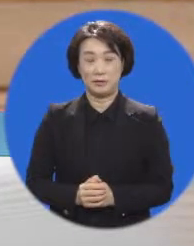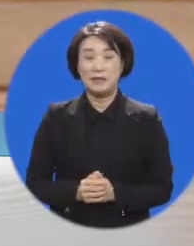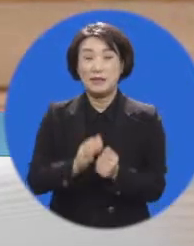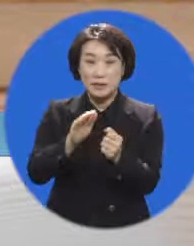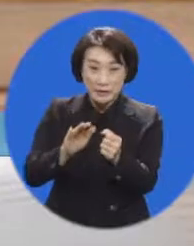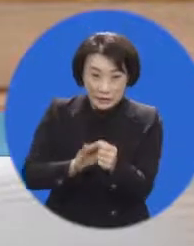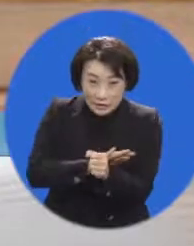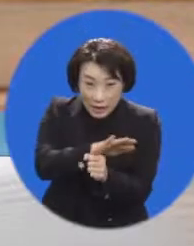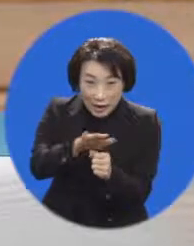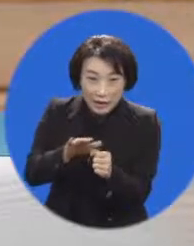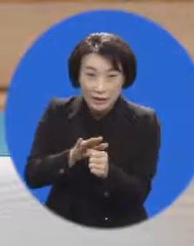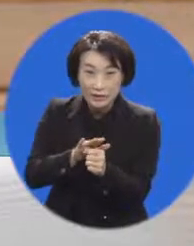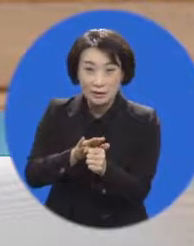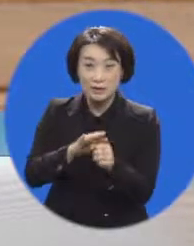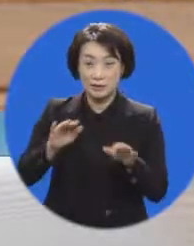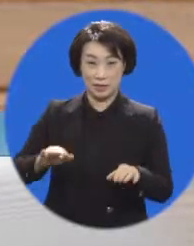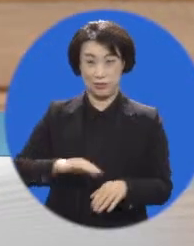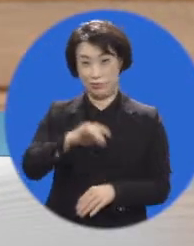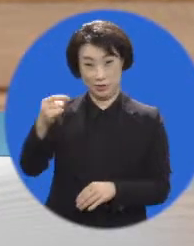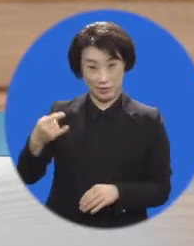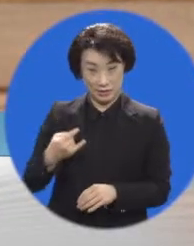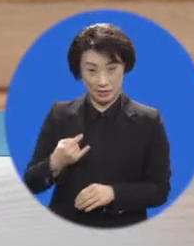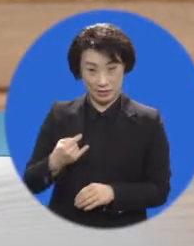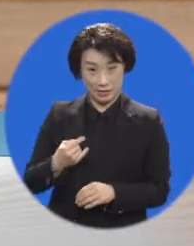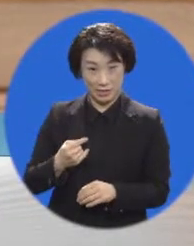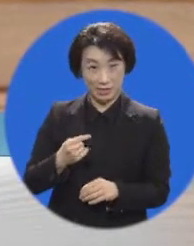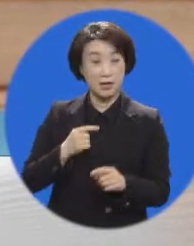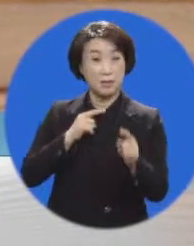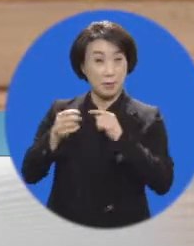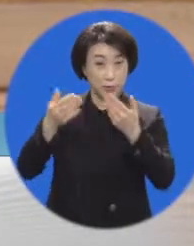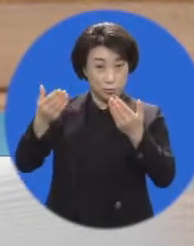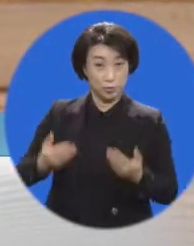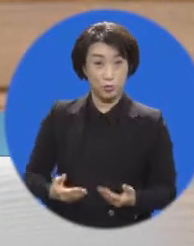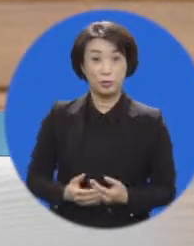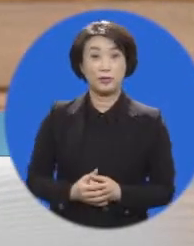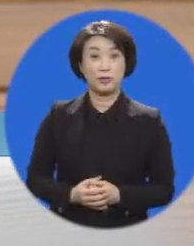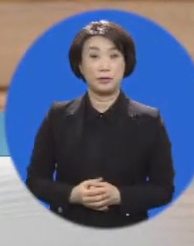사랑을 우리에게 강조하시면서